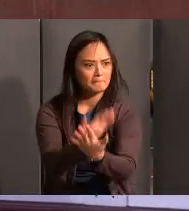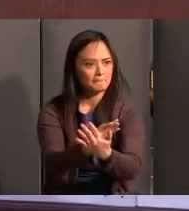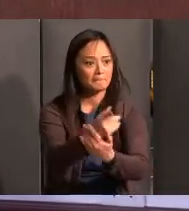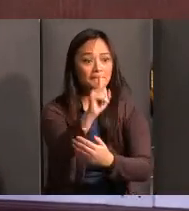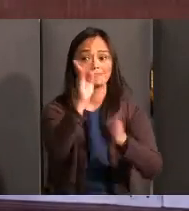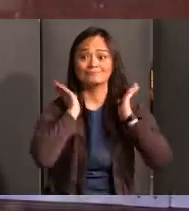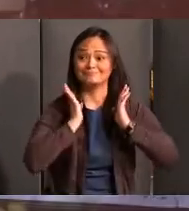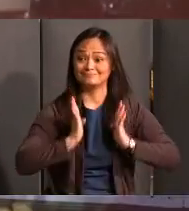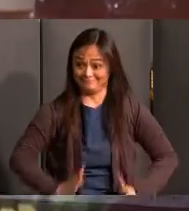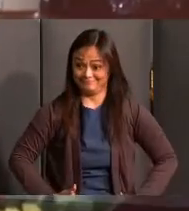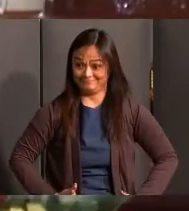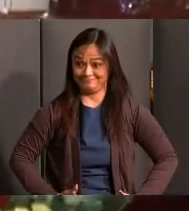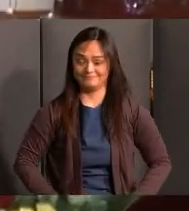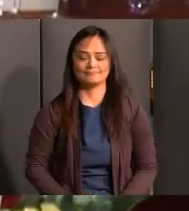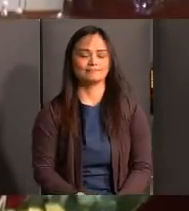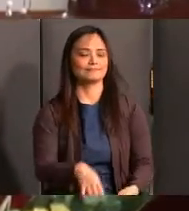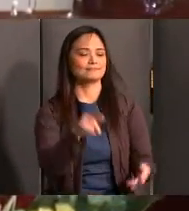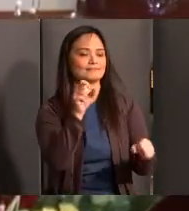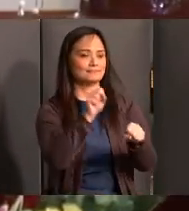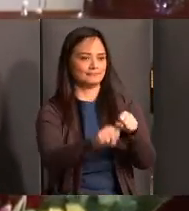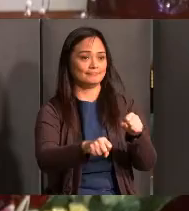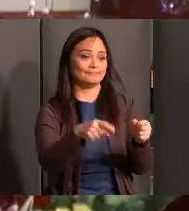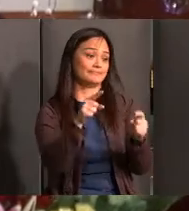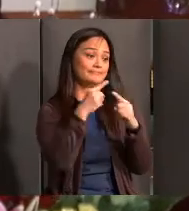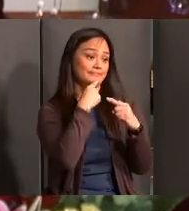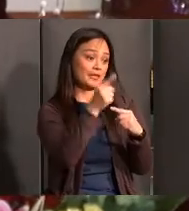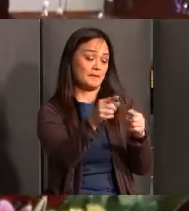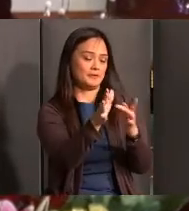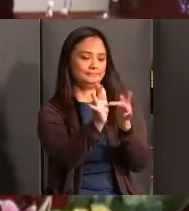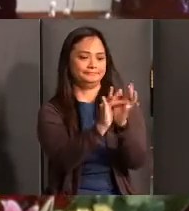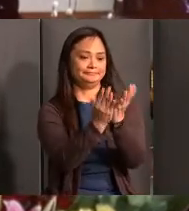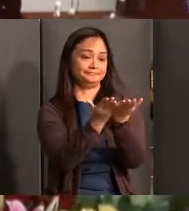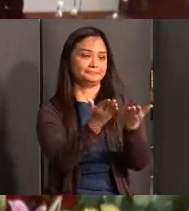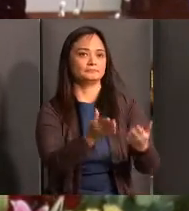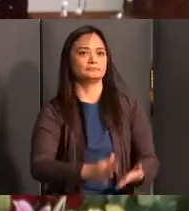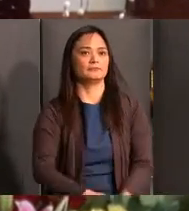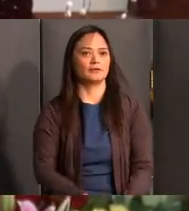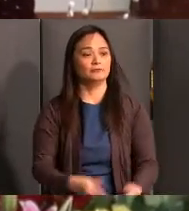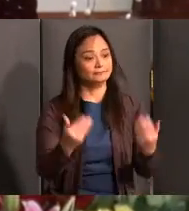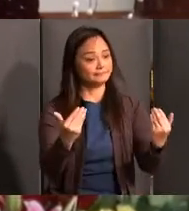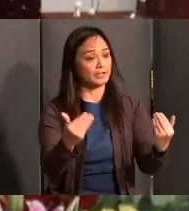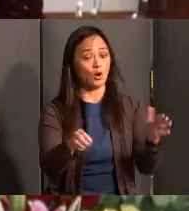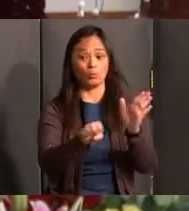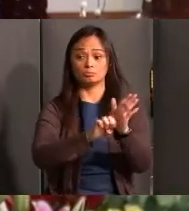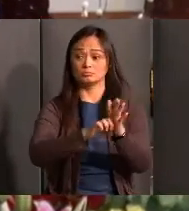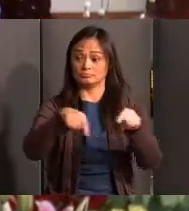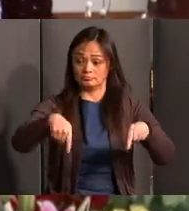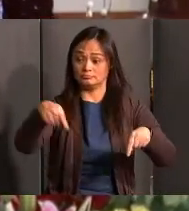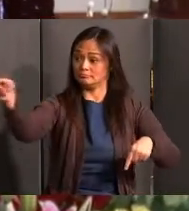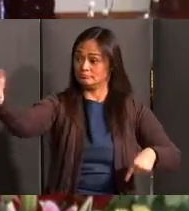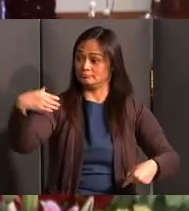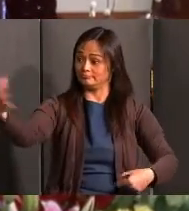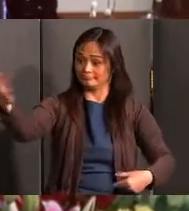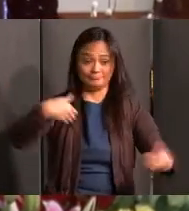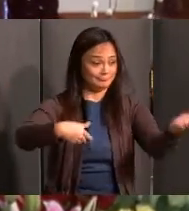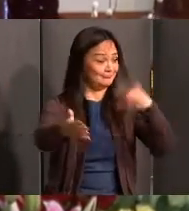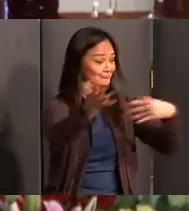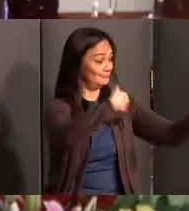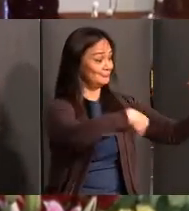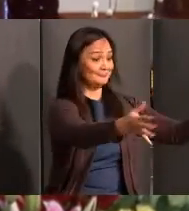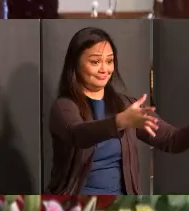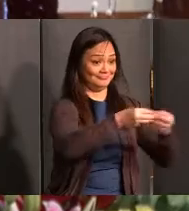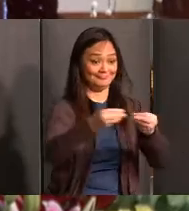ng kanyang salita sa atin. Ito, halimbawa, we gather and we look into God's Word. Sa pamamagitan ng kanyang